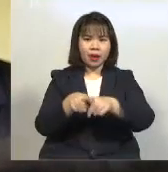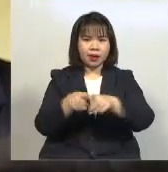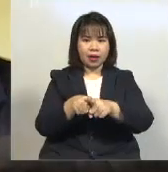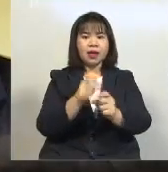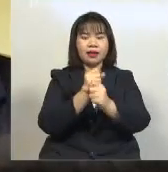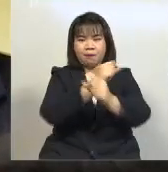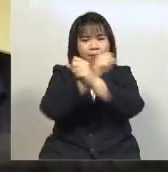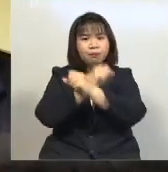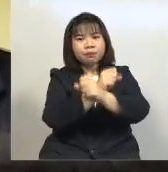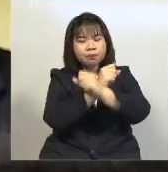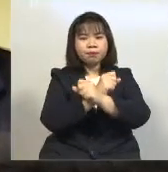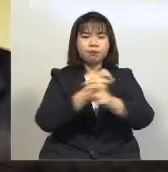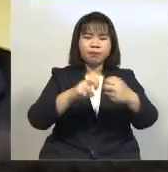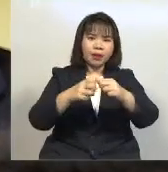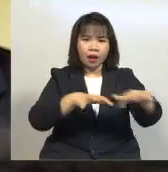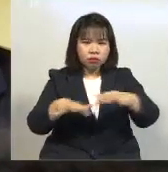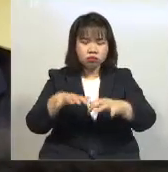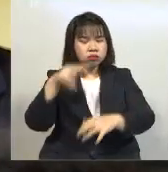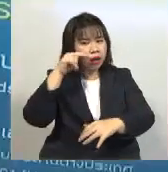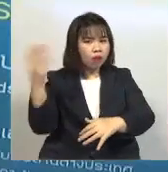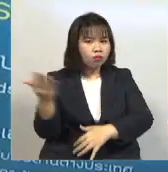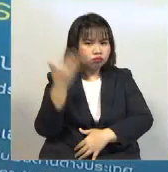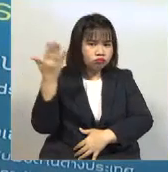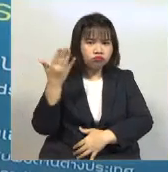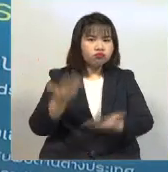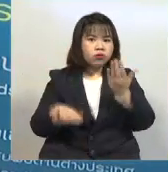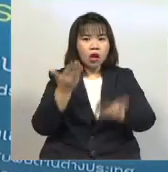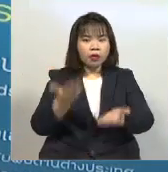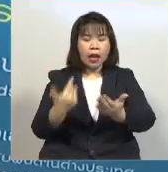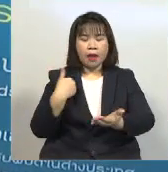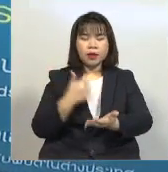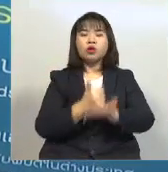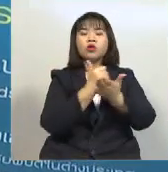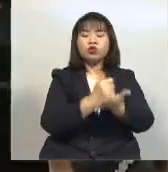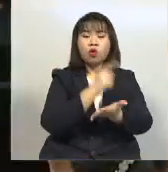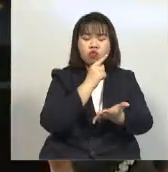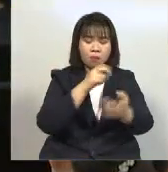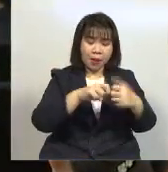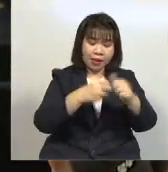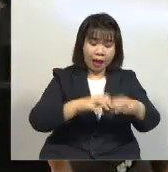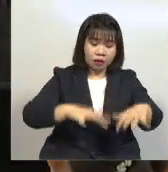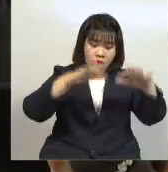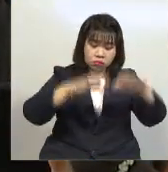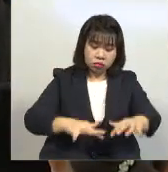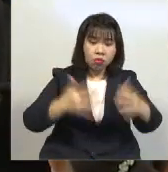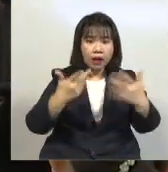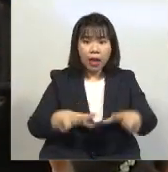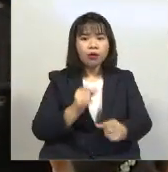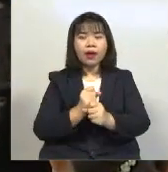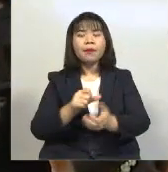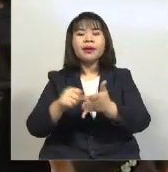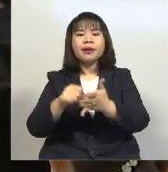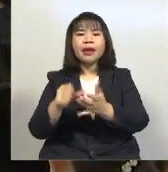ามารถต้านทานภัยพิบัติและป้องกันภัยได้ตลอดจนการฟื้นฟูโรงเรียนและโรงพยาบาลหลังประสบภัยพิบัติให้ดีกว่